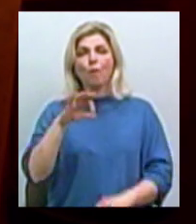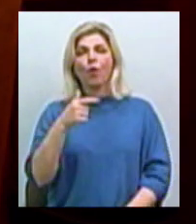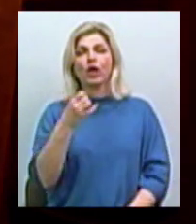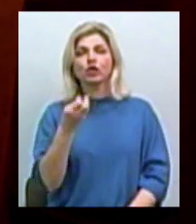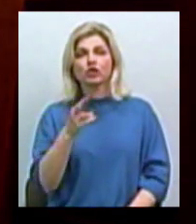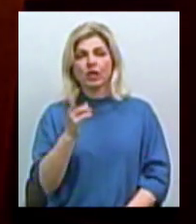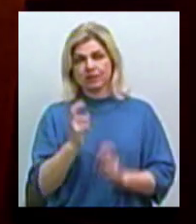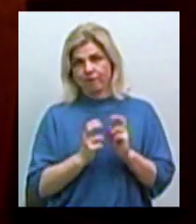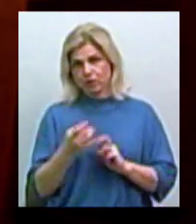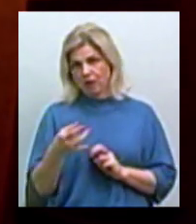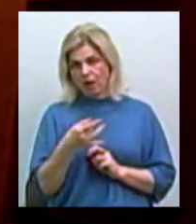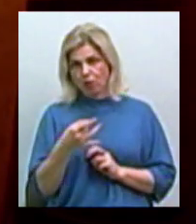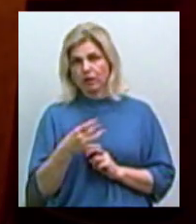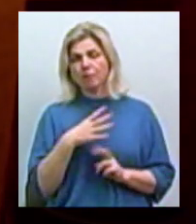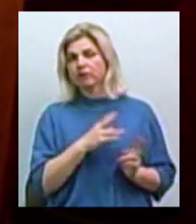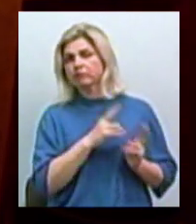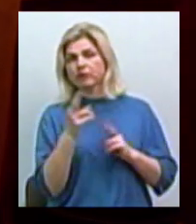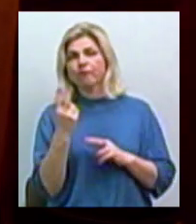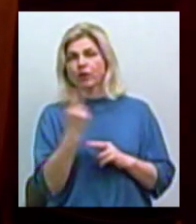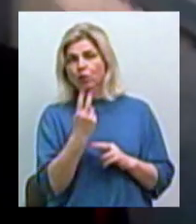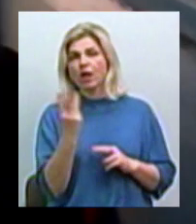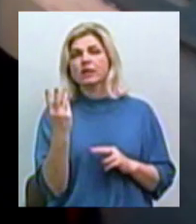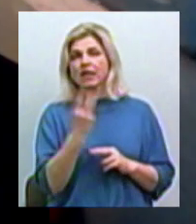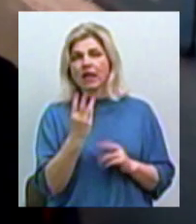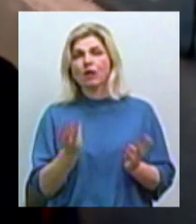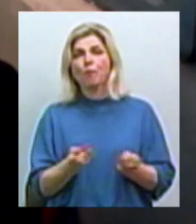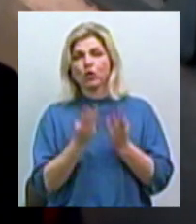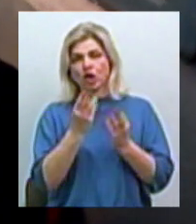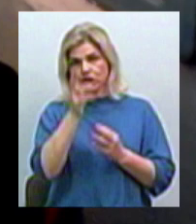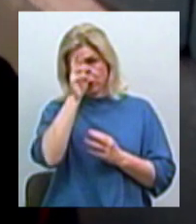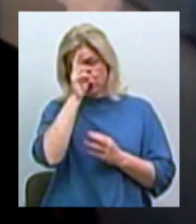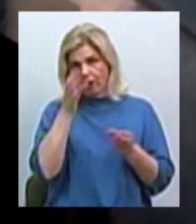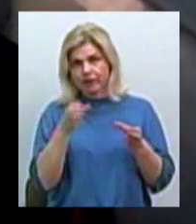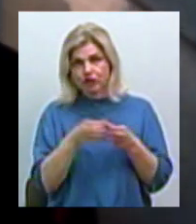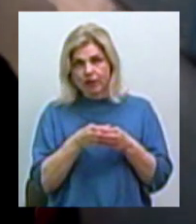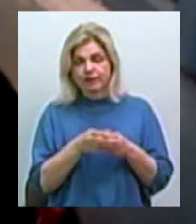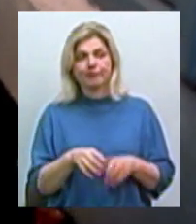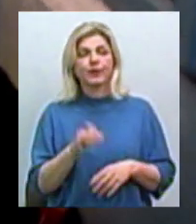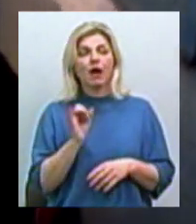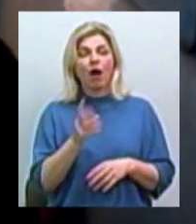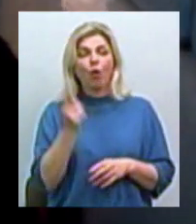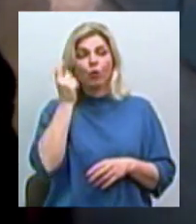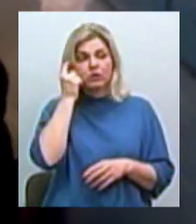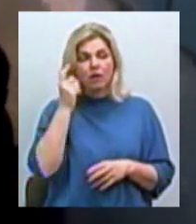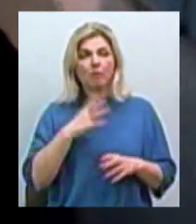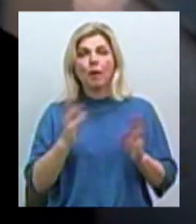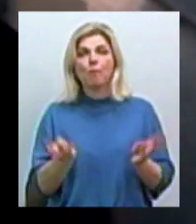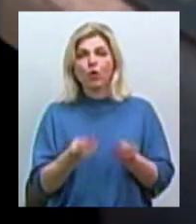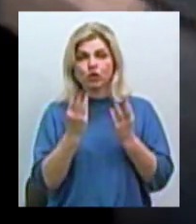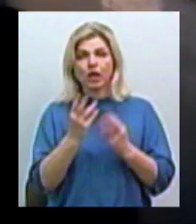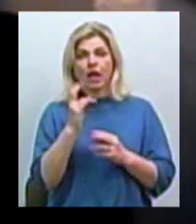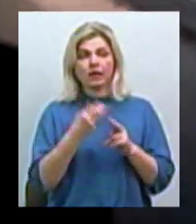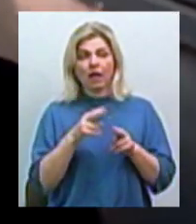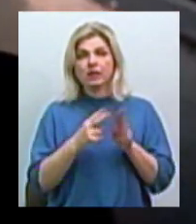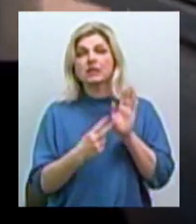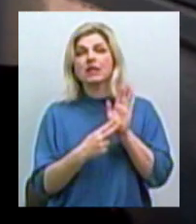районі. За викликом виїхало відділення 2-ї та 3-ї державних пожежно-рятувальних частин. Як з'ясували рятувальники, пожежа виникла в квартирі на 7-му